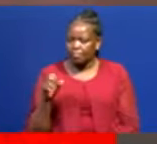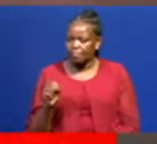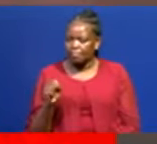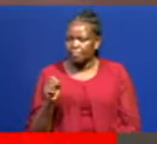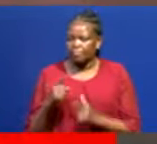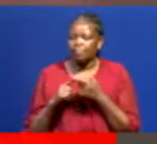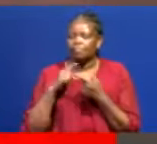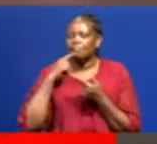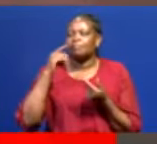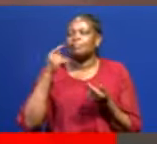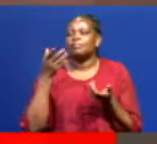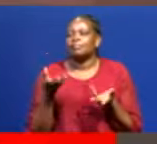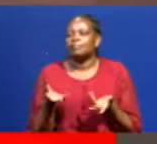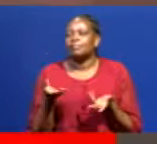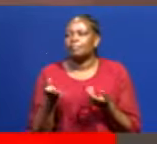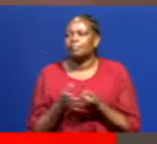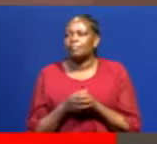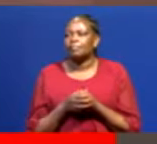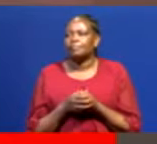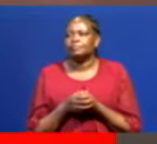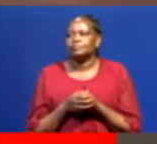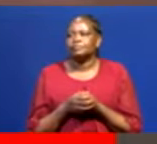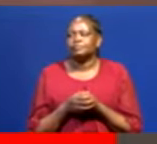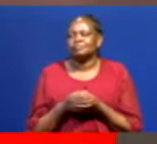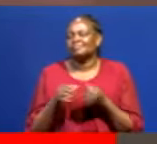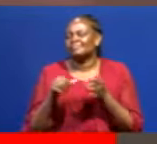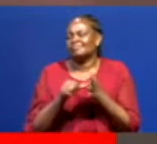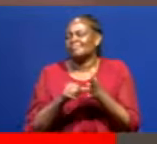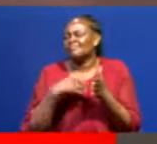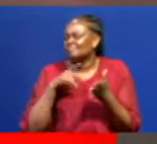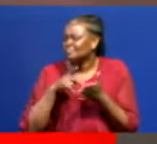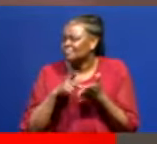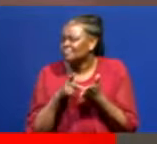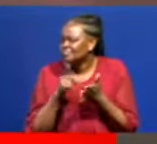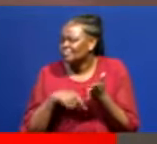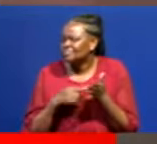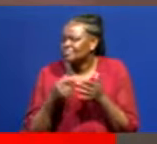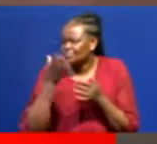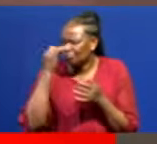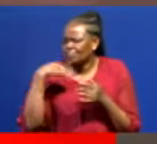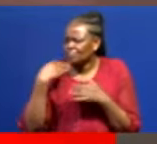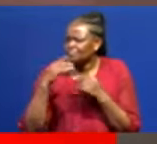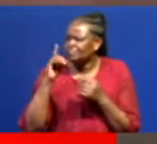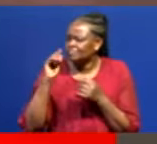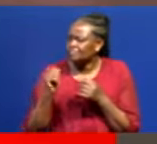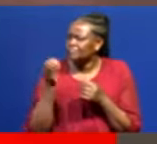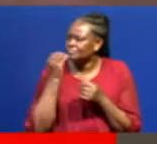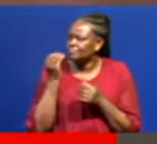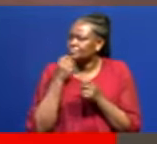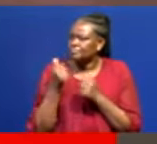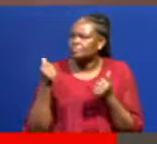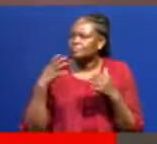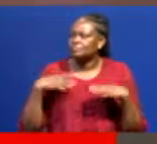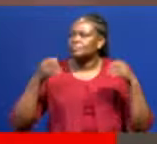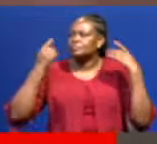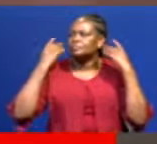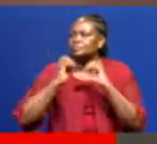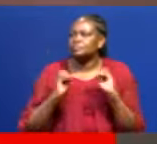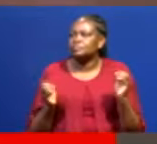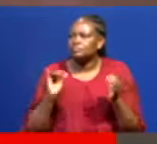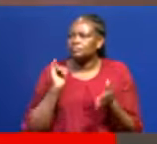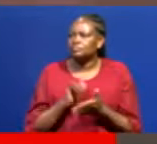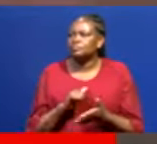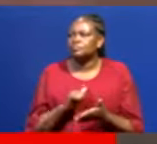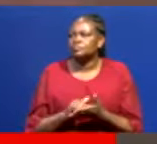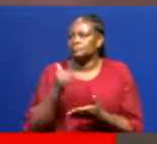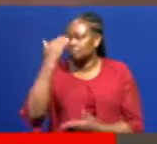Sasa hivyo imekuwa sasa toxic wapi? Na kawaida tunakula hiyo DNA, na tunakula DNA zote. Sasa hapo ndio labda watu hawaelewi ya kwamba